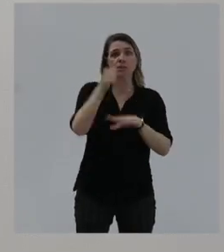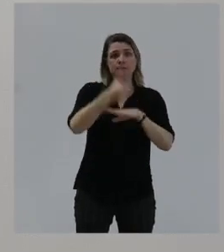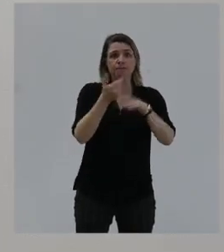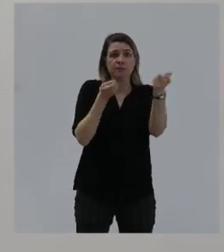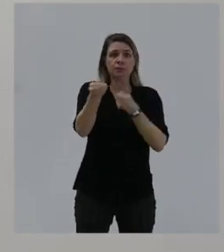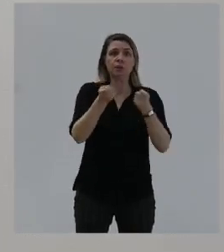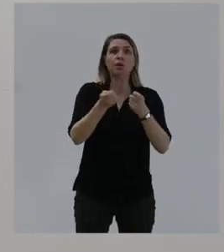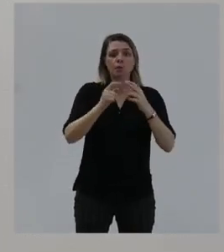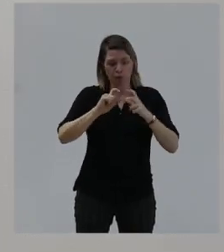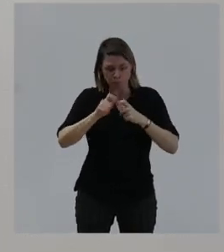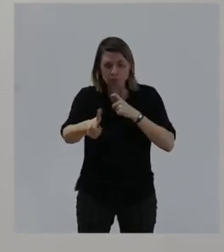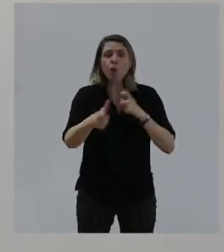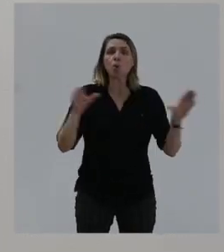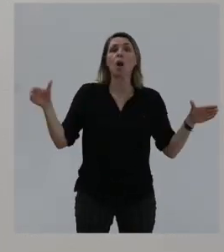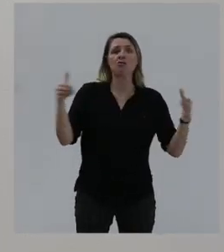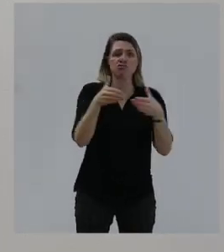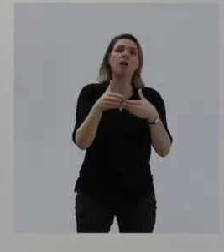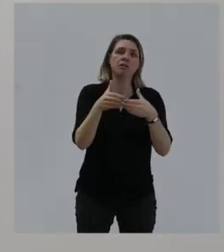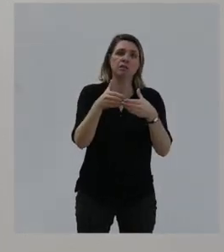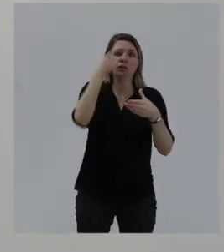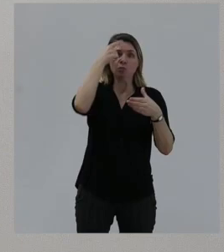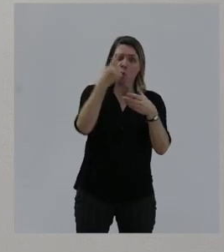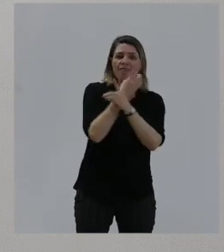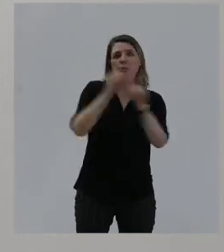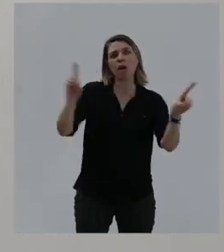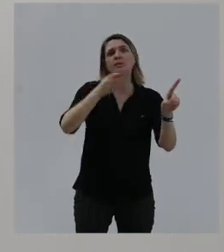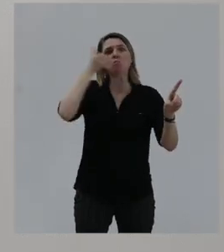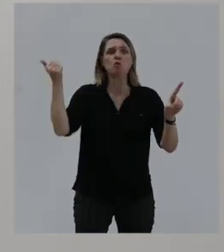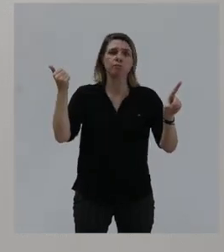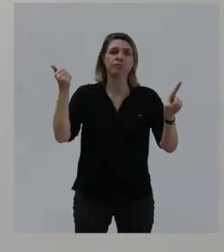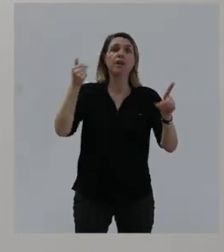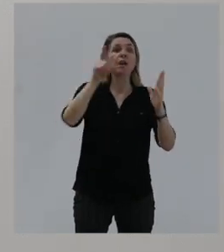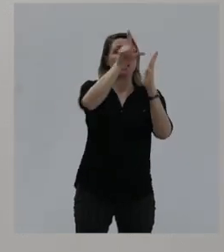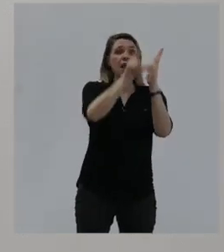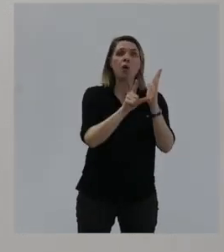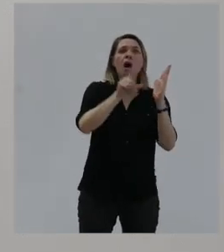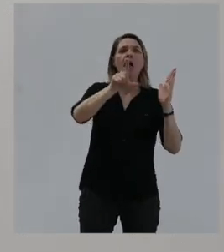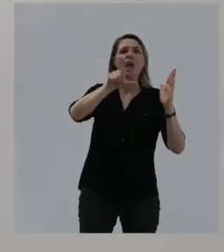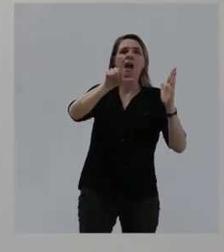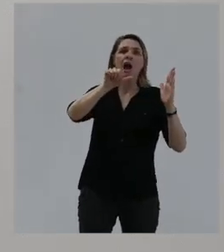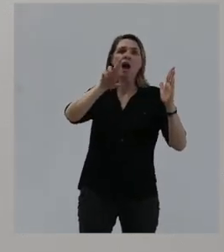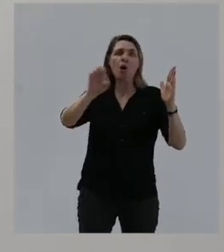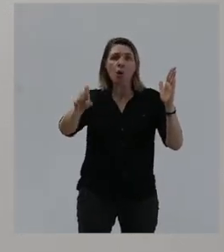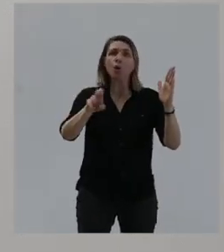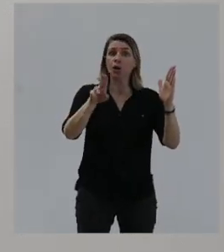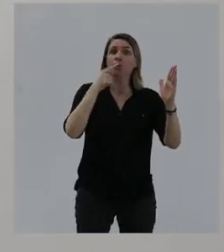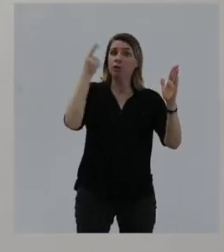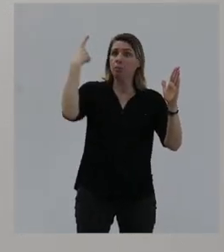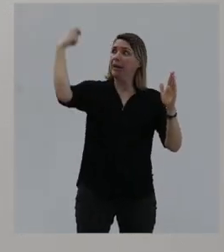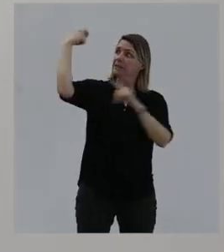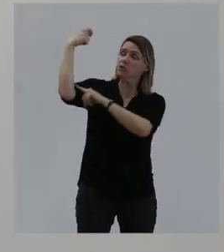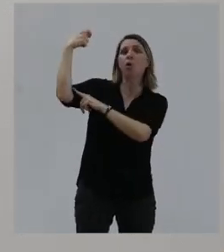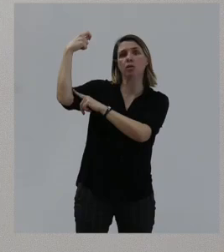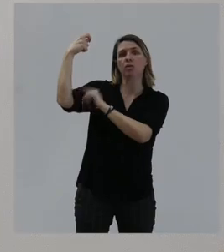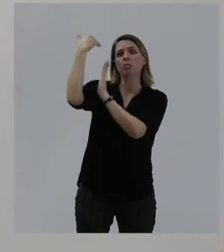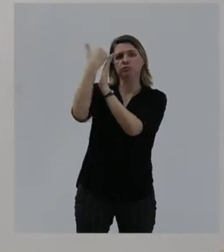plus descendante, plus collégiale, qui favorise la démocratie. Alors que la loi LRU accorde des pouvoirs importants au président, nous